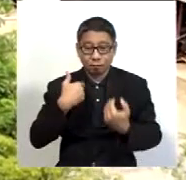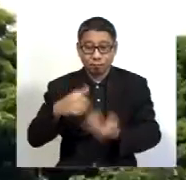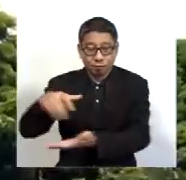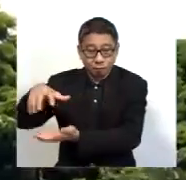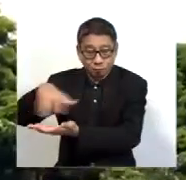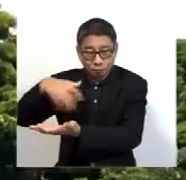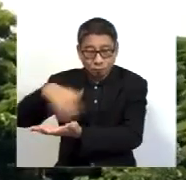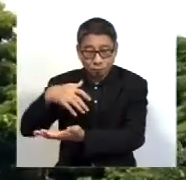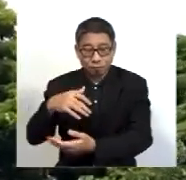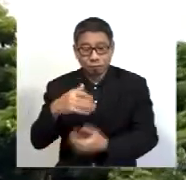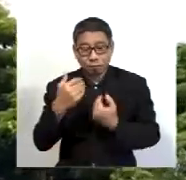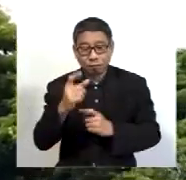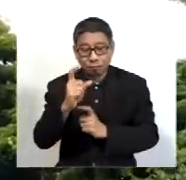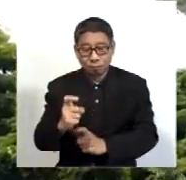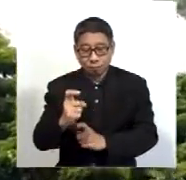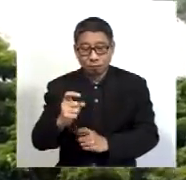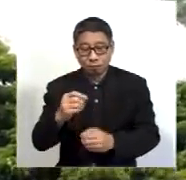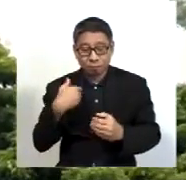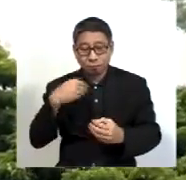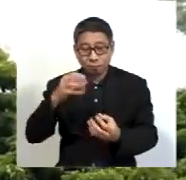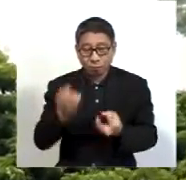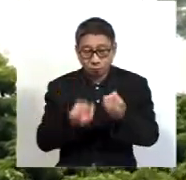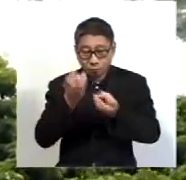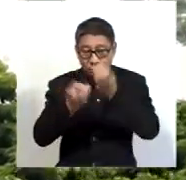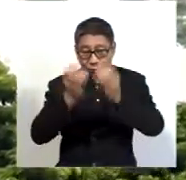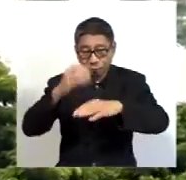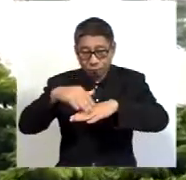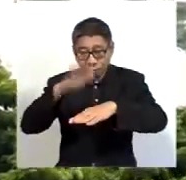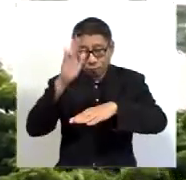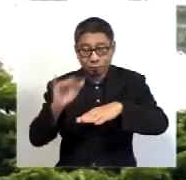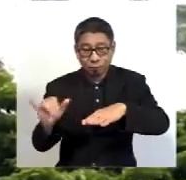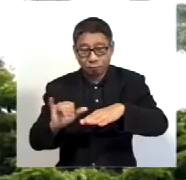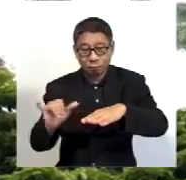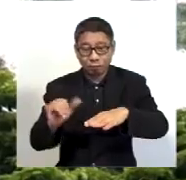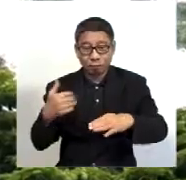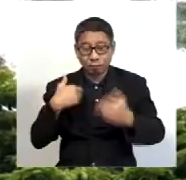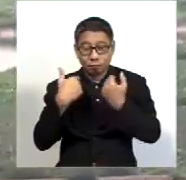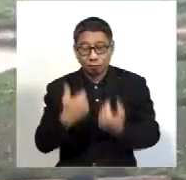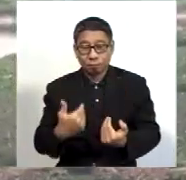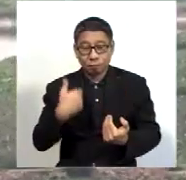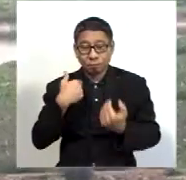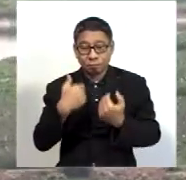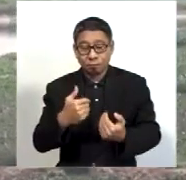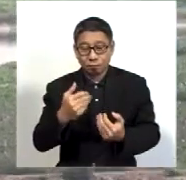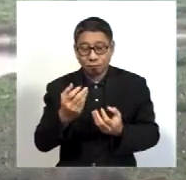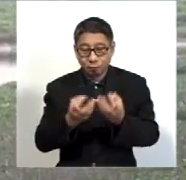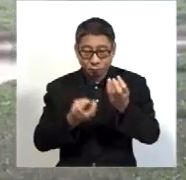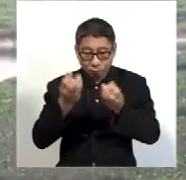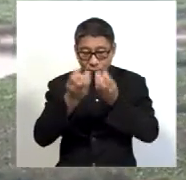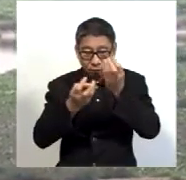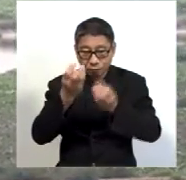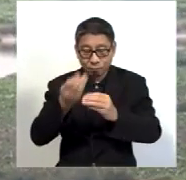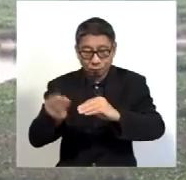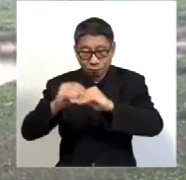งานว่ามีโรงงานเสี่ยงปล่อยค่าฝุ่นละอองเกินมาตรฐานนะคะเพราะฉะนั้นช่วงที่ค่าฝุ่นละอองยังสู